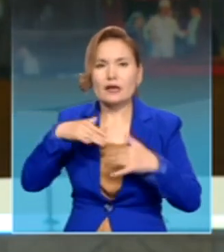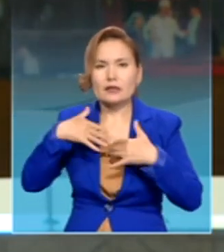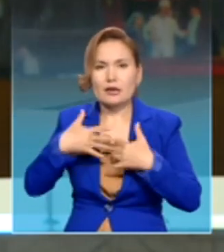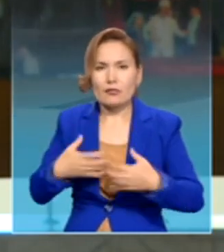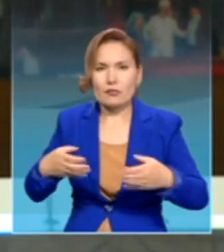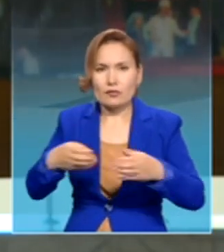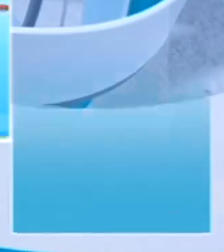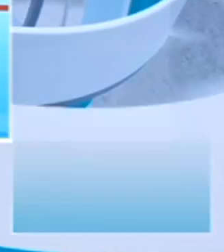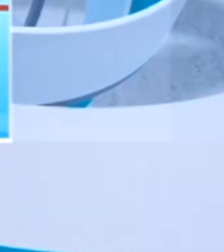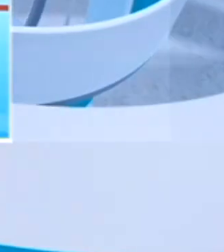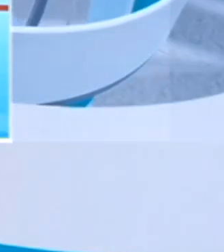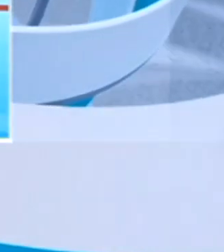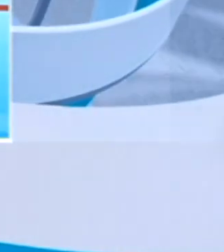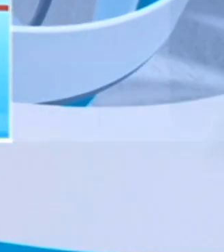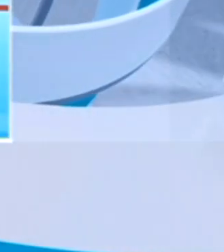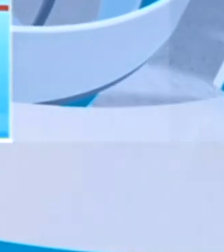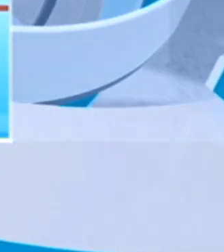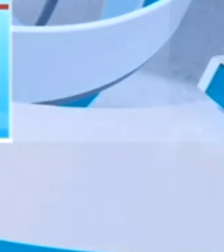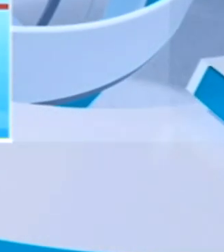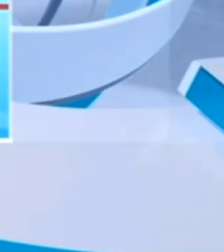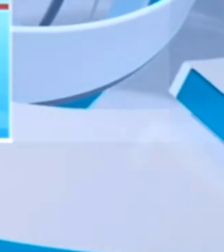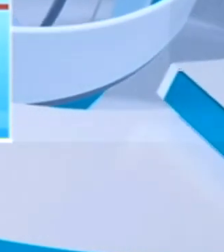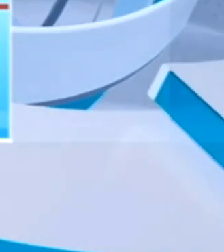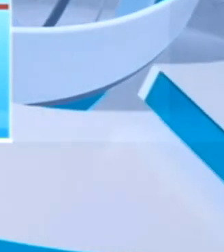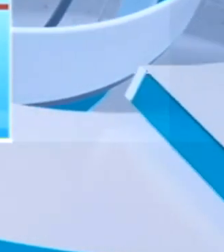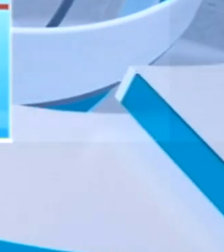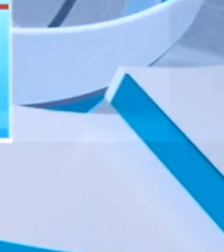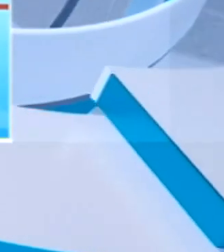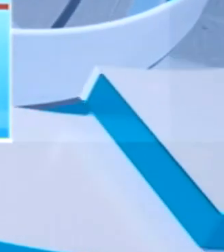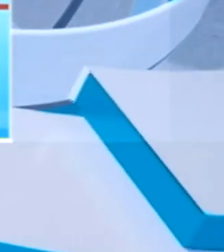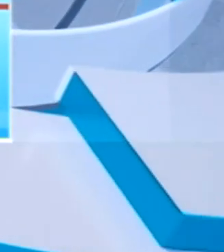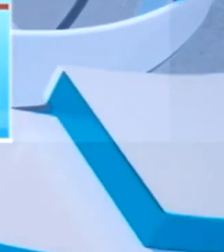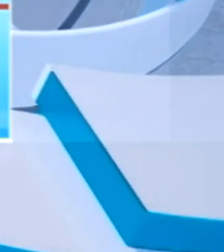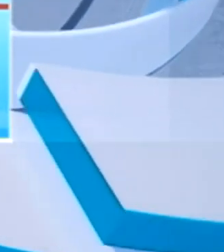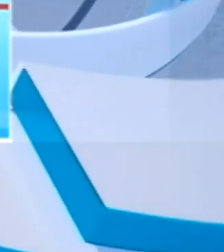Бүгінгі айтарымыз осы. Алда мәселе бағдарламасы.